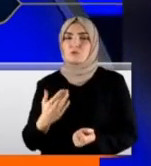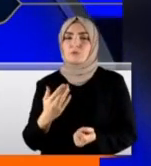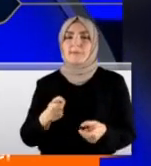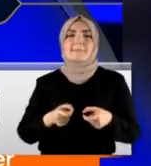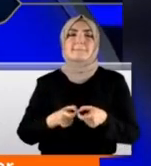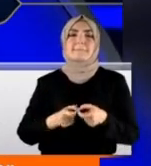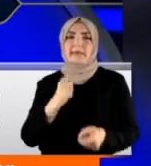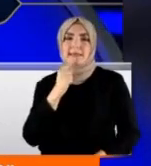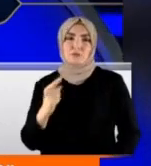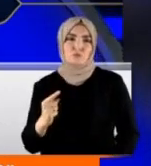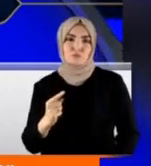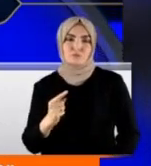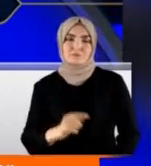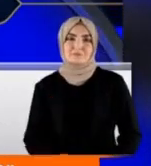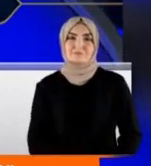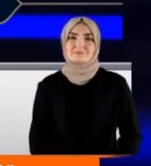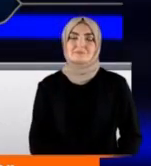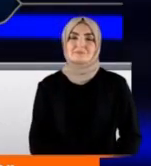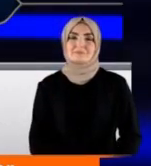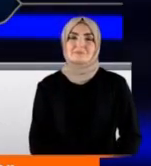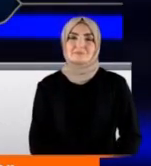Dana etli sandviç.